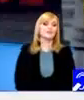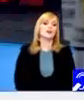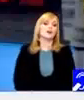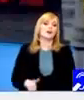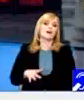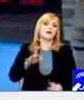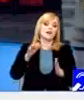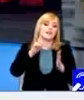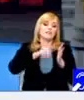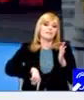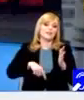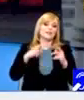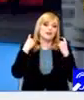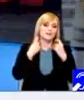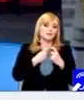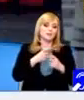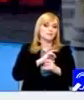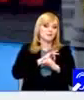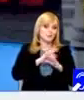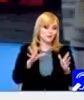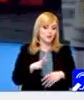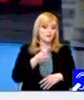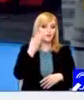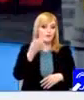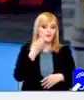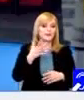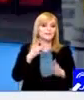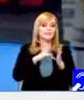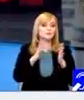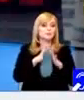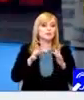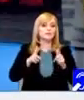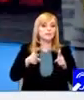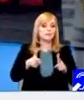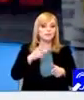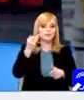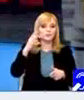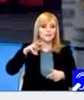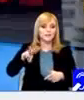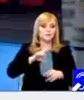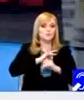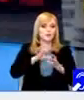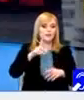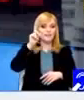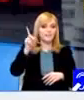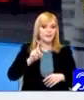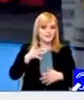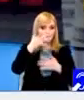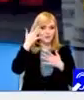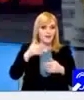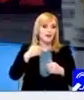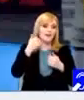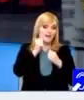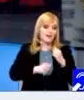Romano-catolicii au fost în sărbătoare, au celebrat floriile, ziua în care Iisus a intrat în Ierusalim pentru a sărbători Paștele evreiesc. Cam fiecare an în București